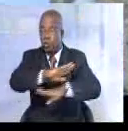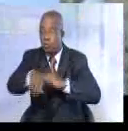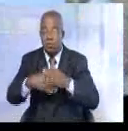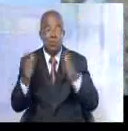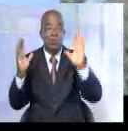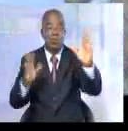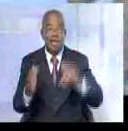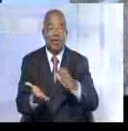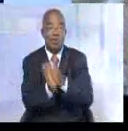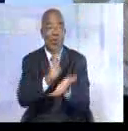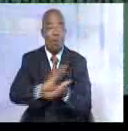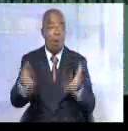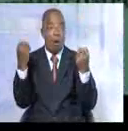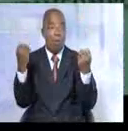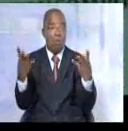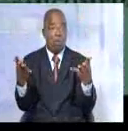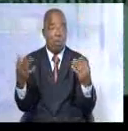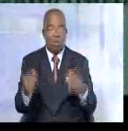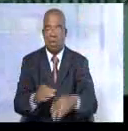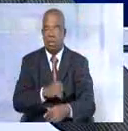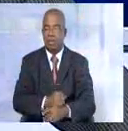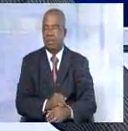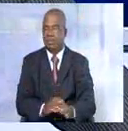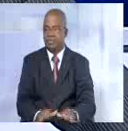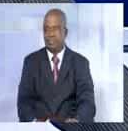bénéficier de cet engrais fabriqué en Côte d'Ivoire.